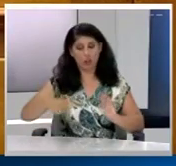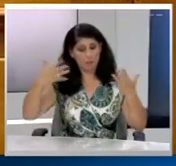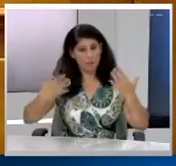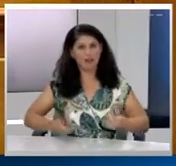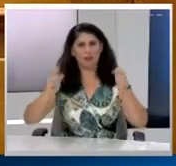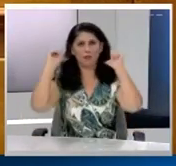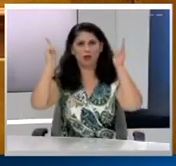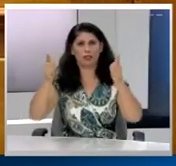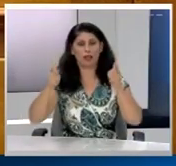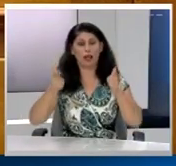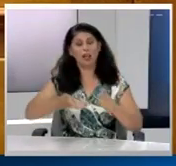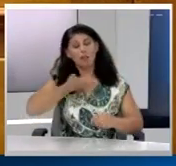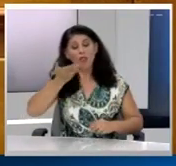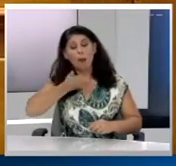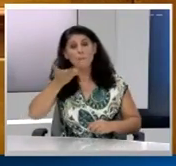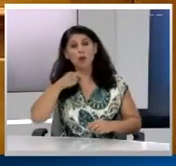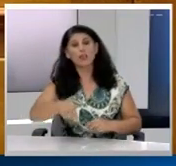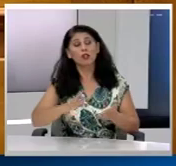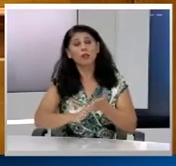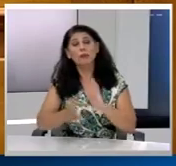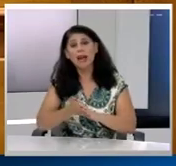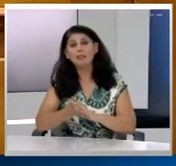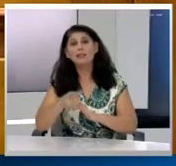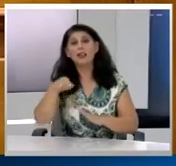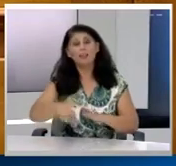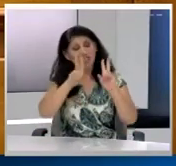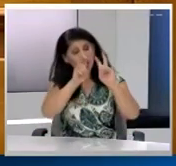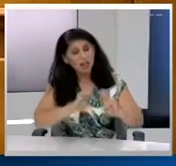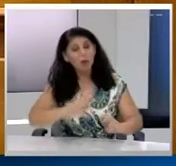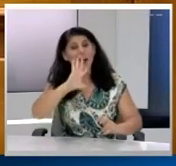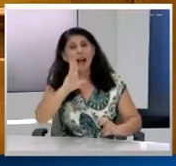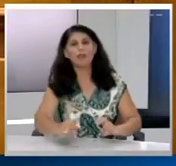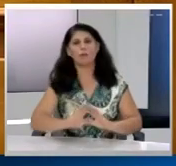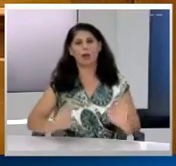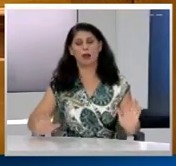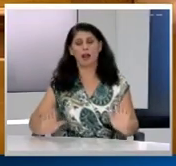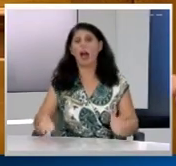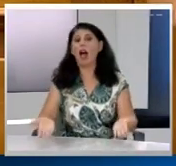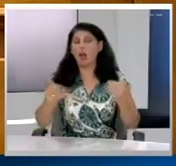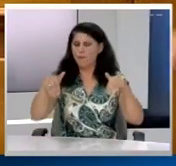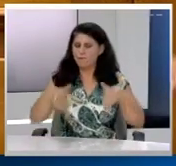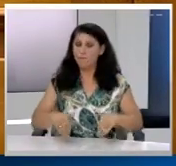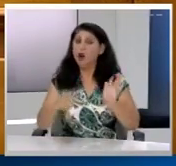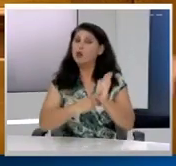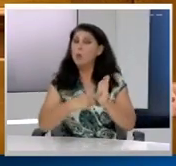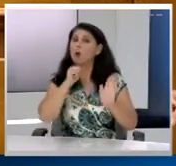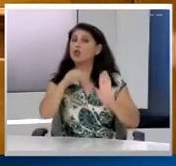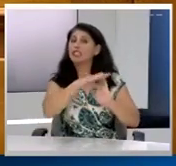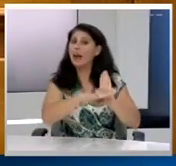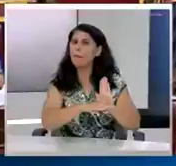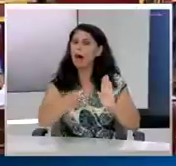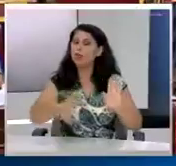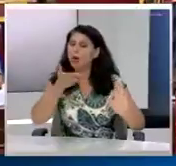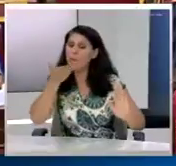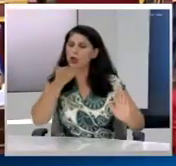δημοκρατία και θα δίνετε λογαριασμό για τις πράξεις σας και θα σας ελέγχουμε καθημερινά. Και αν δεν τηρείτε τον νόμο και το Σύνταγμα,